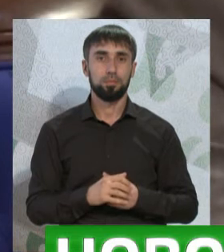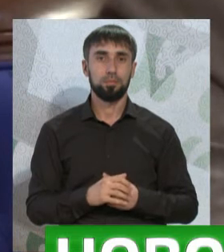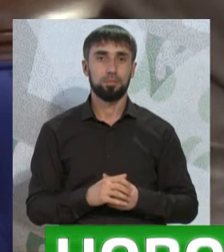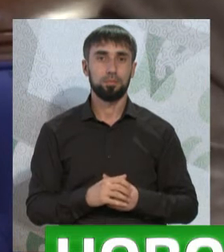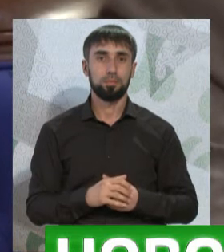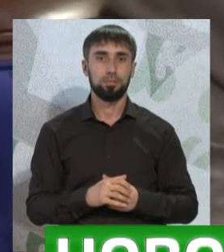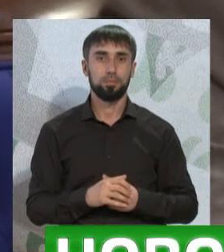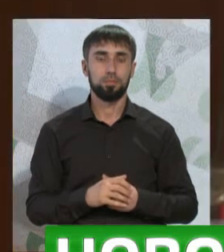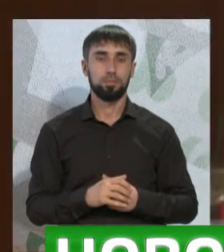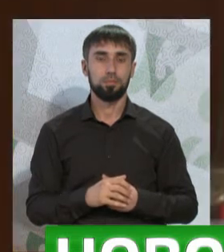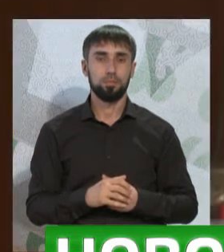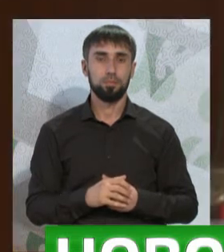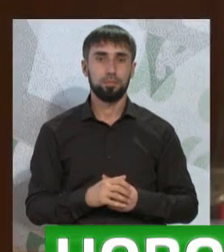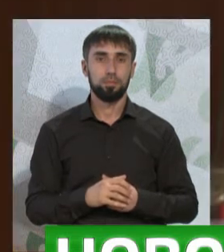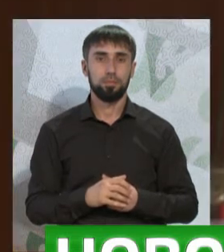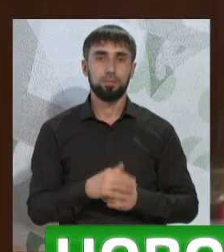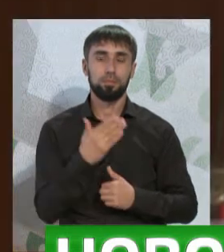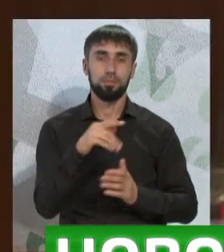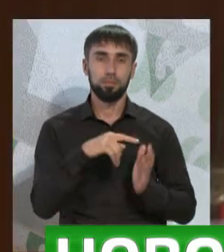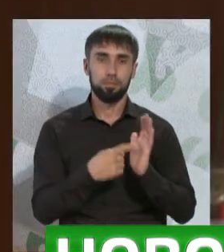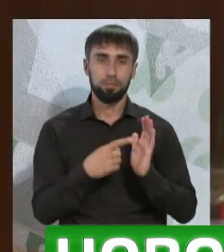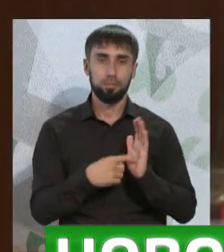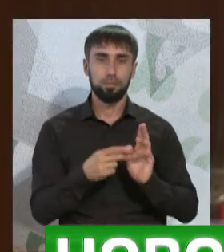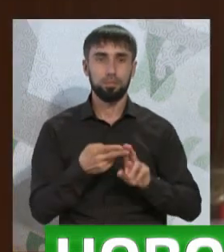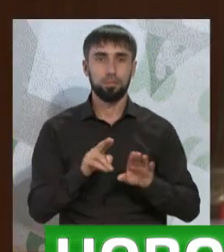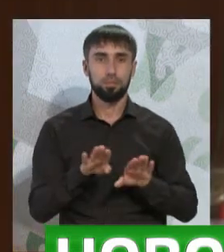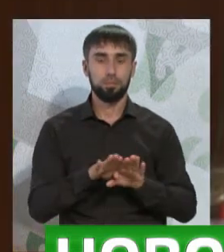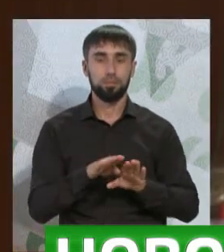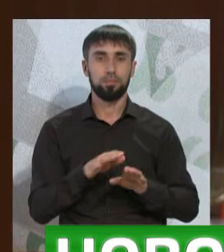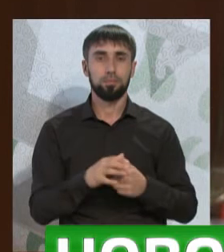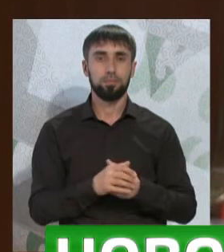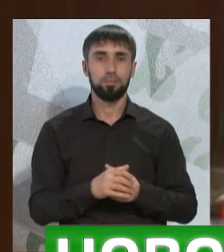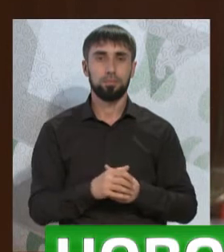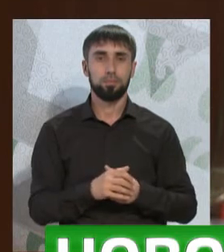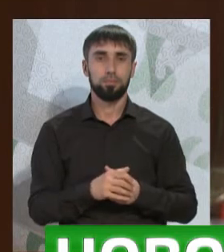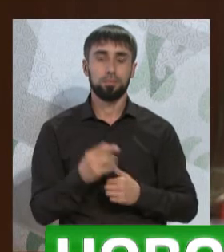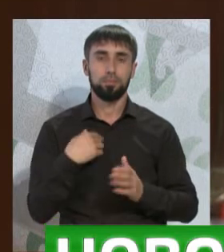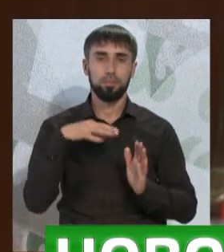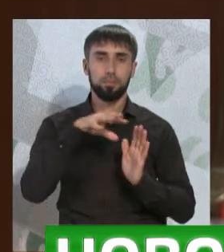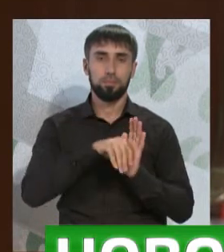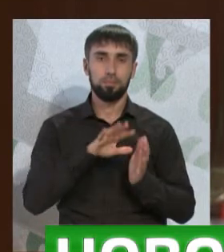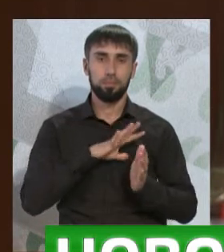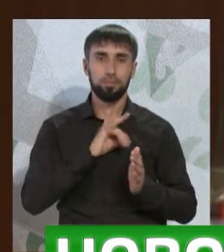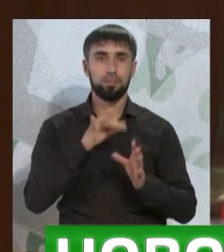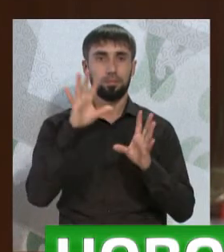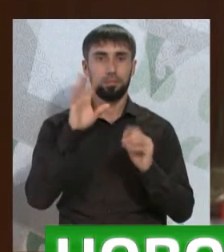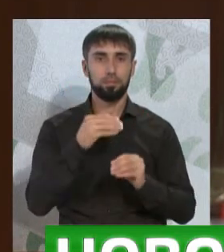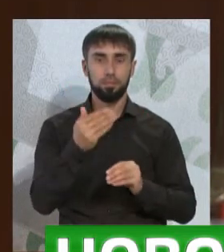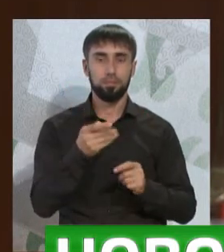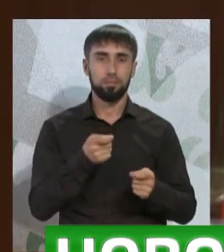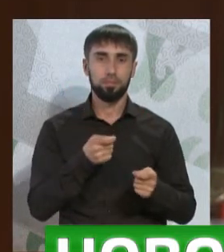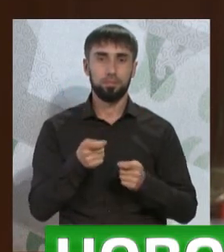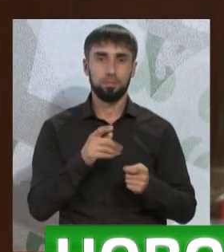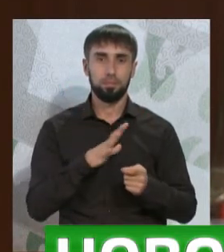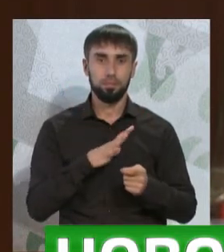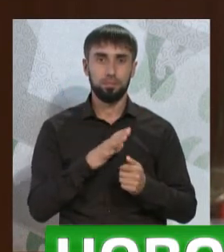водоотведения. Поэтому я прошу продолжить эту работу в таком же темпе, ну и с подключением вот всех, наверное, контролирующих